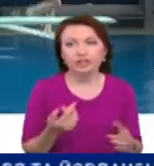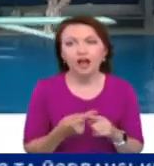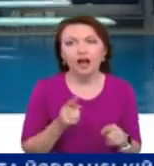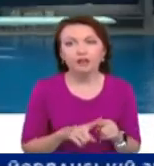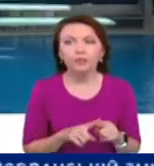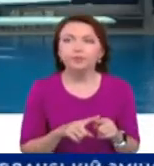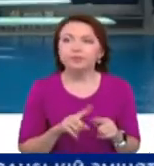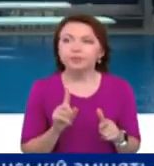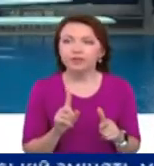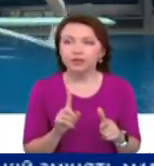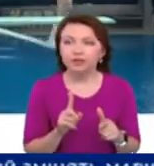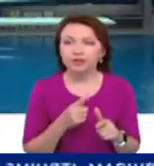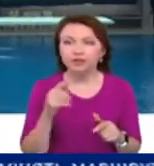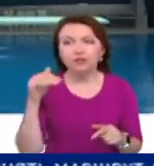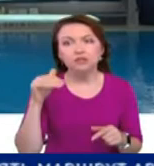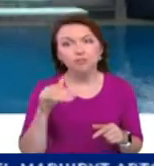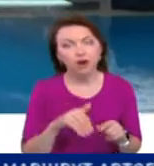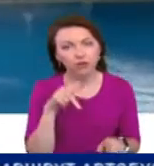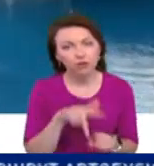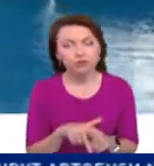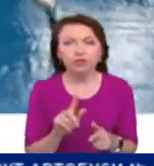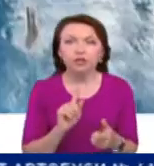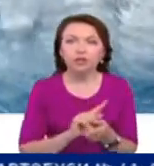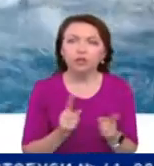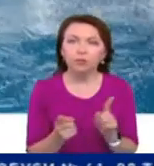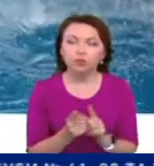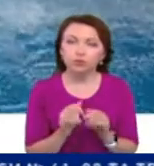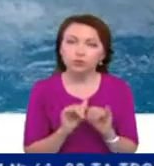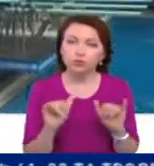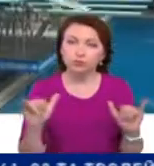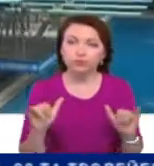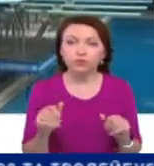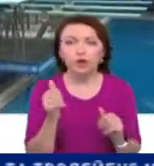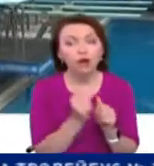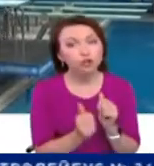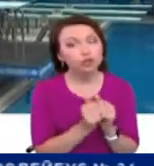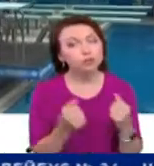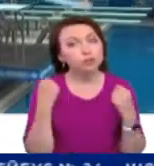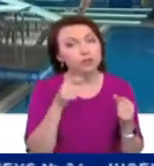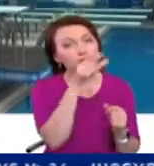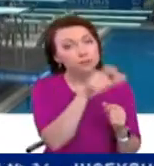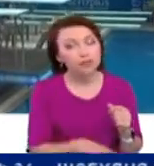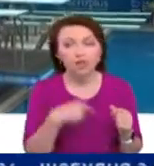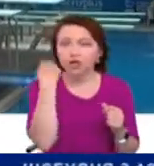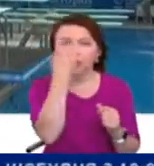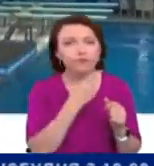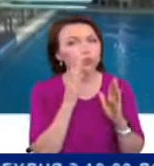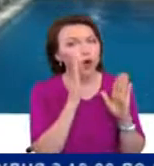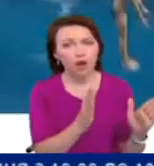идет или спад тогда нагрузки, или наоборот подводка. Вот Аня говорит, что каждому спортсмену это чисто